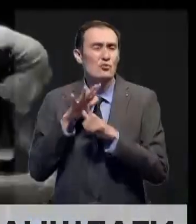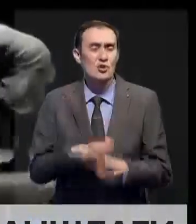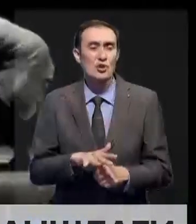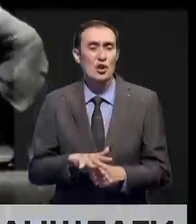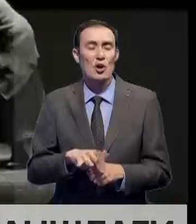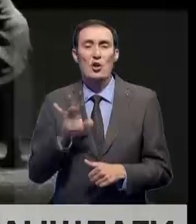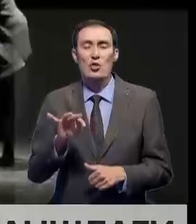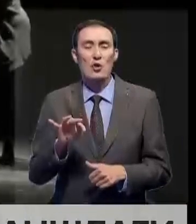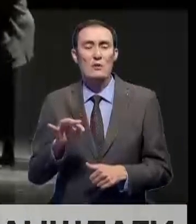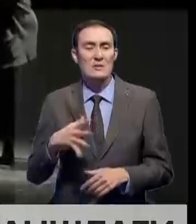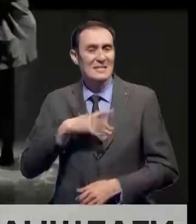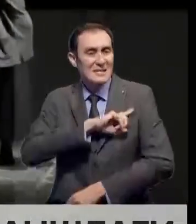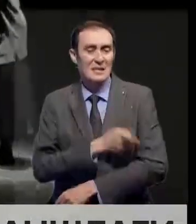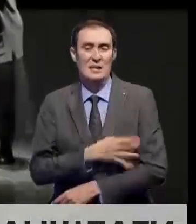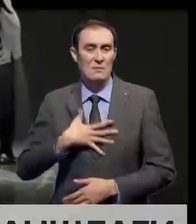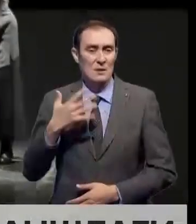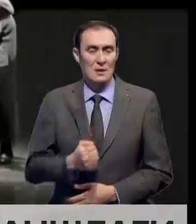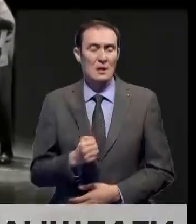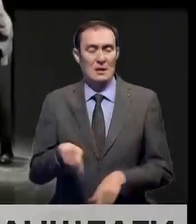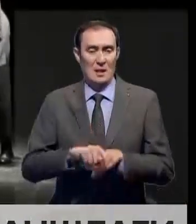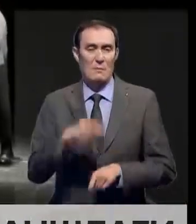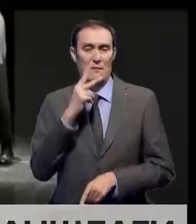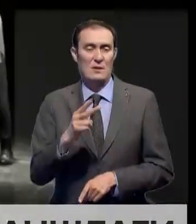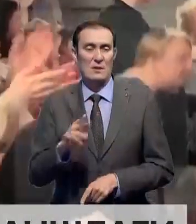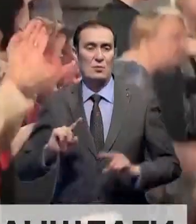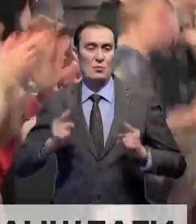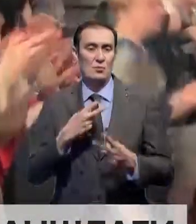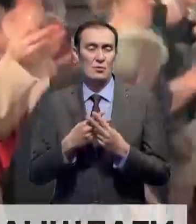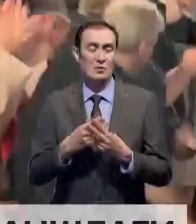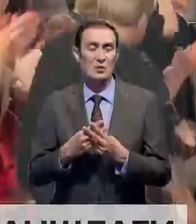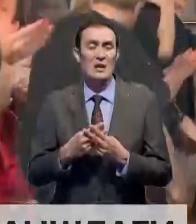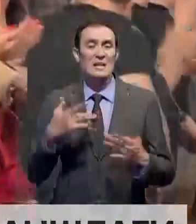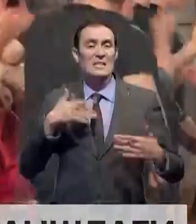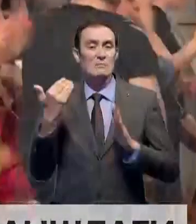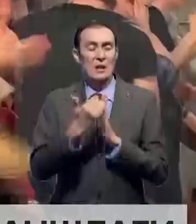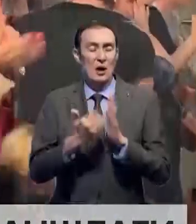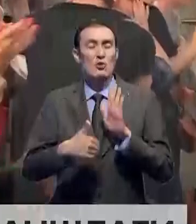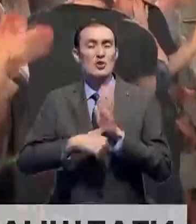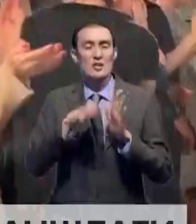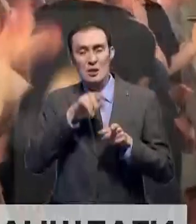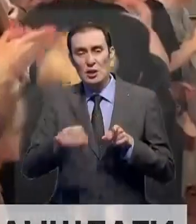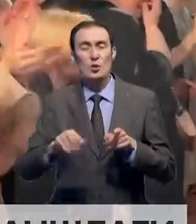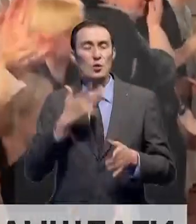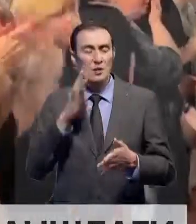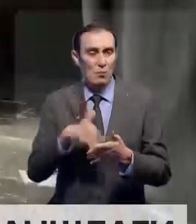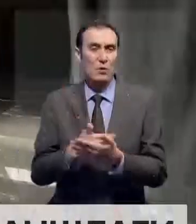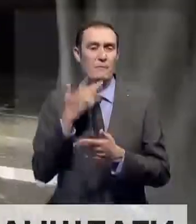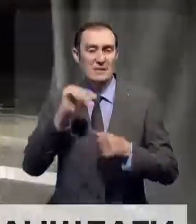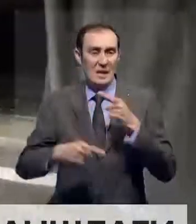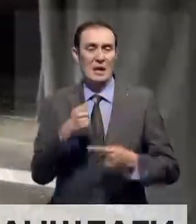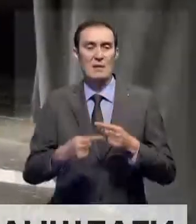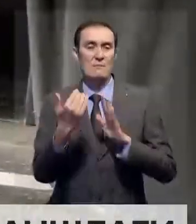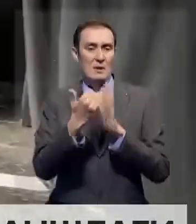но не сломленные. Такими видят узниц лагеря зрители. Спектаклю «Алжир» уже 6 лет, и он до сих пор в постоянном